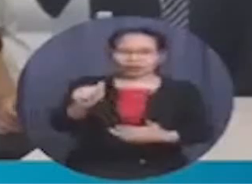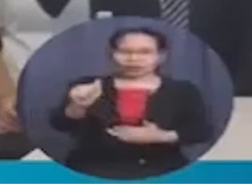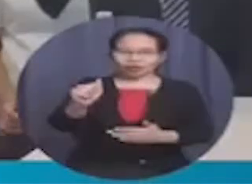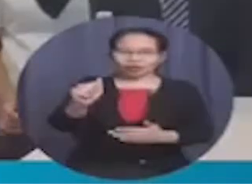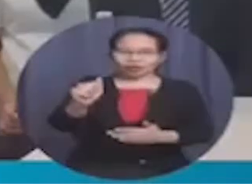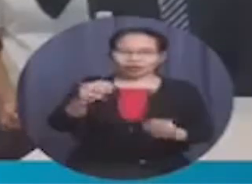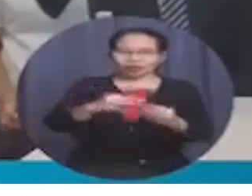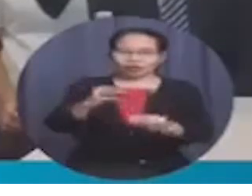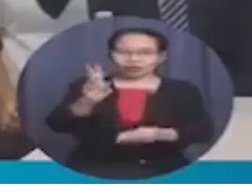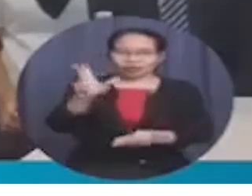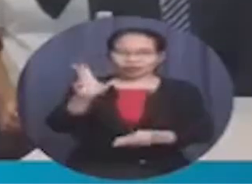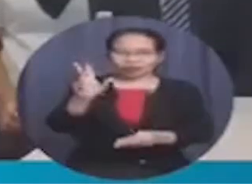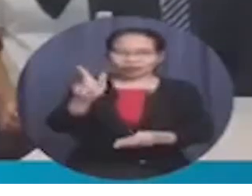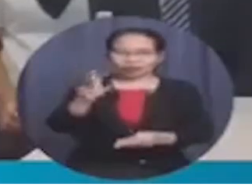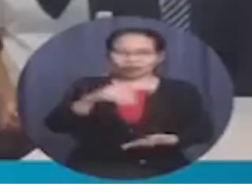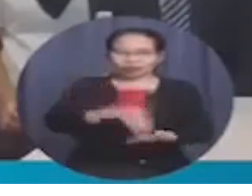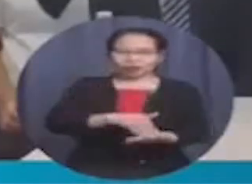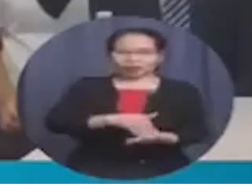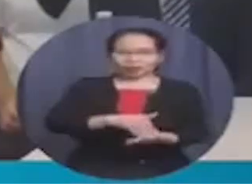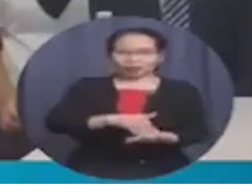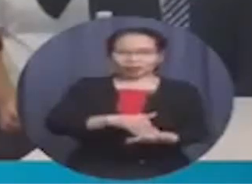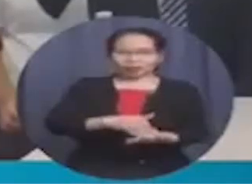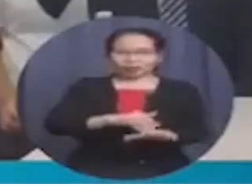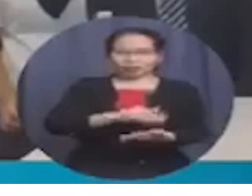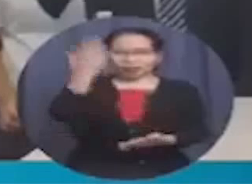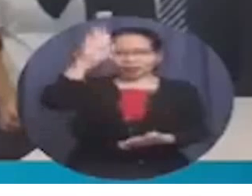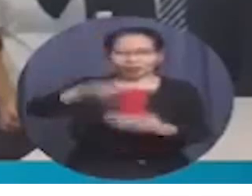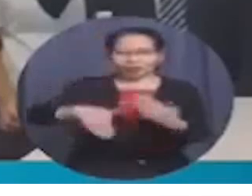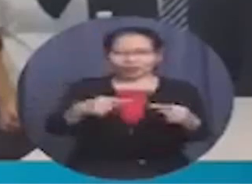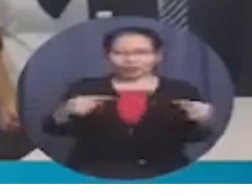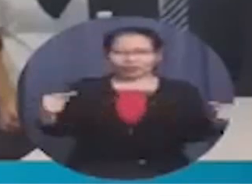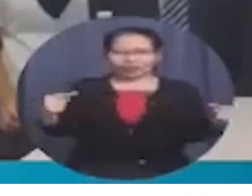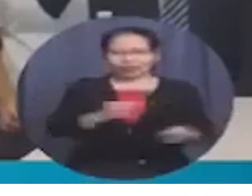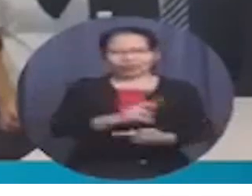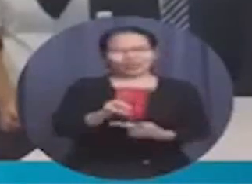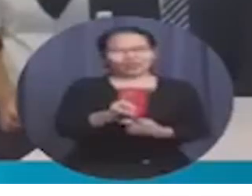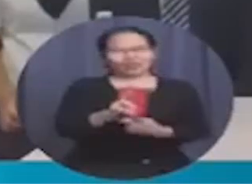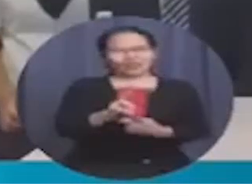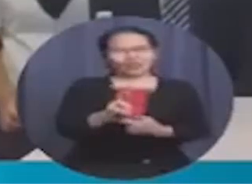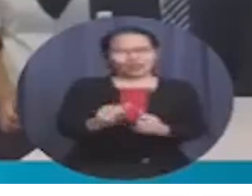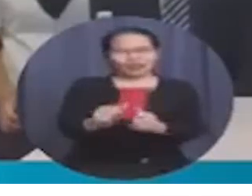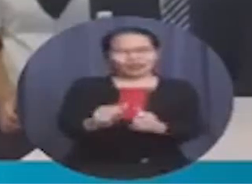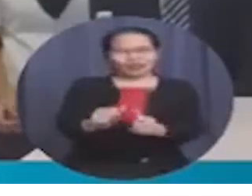sa... Hindi ko alam kung puro kaaway o puro ano itong mga ito.